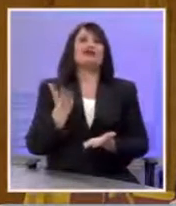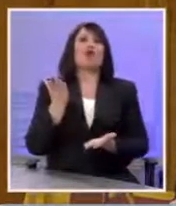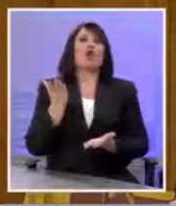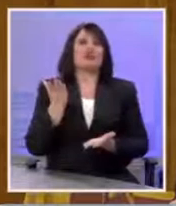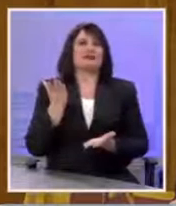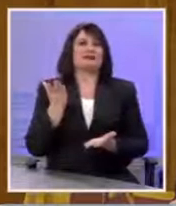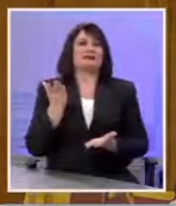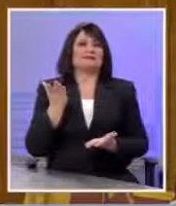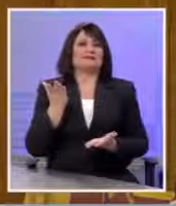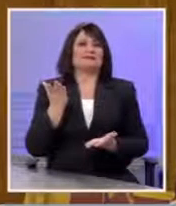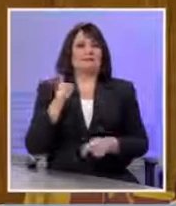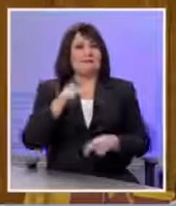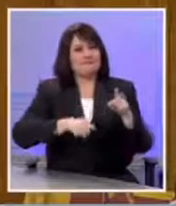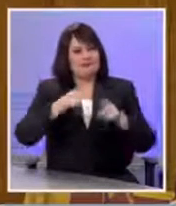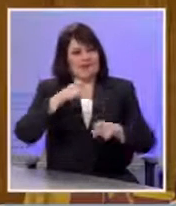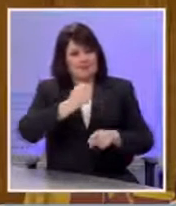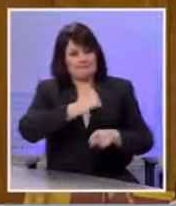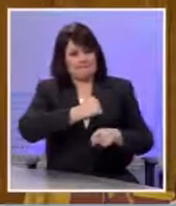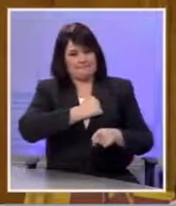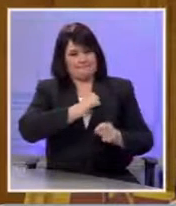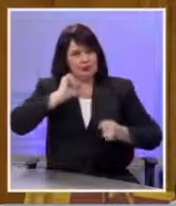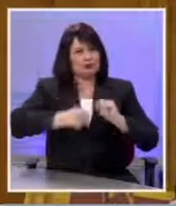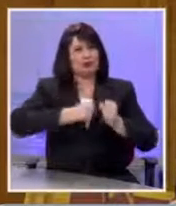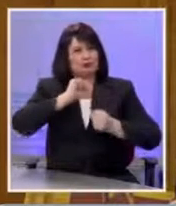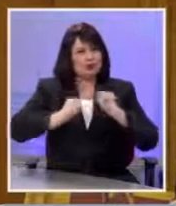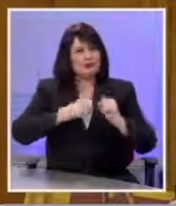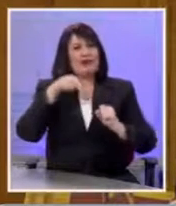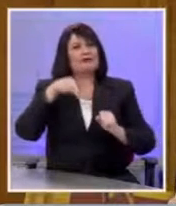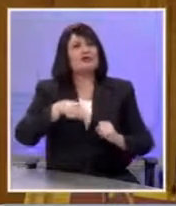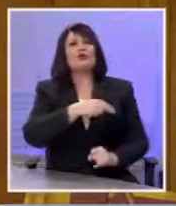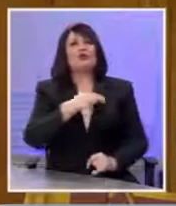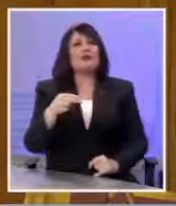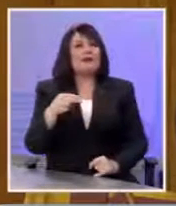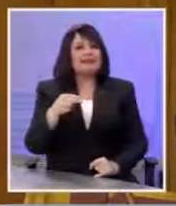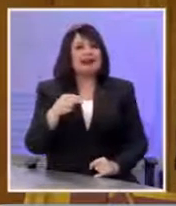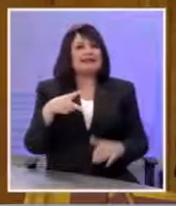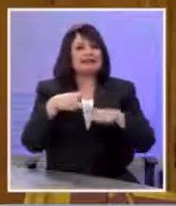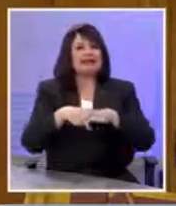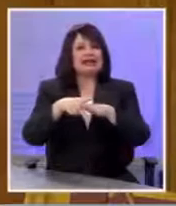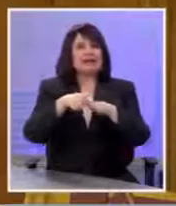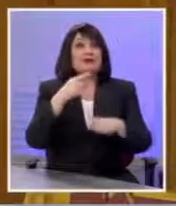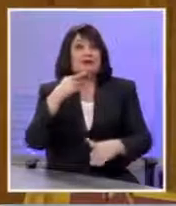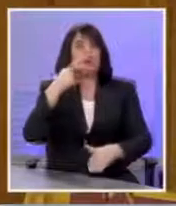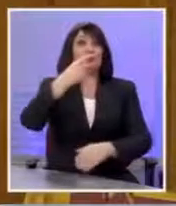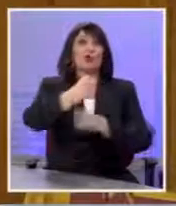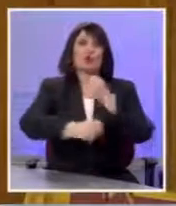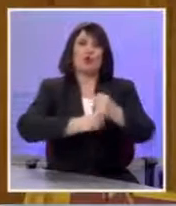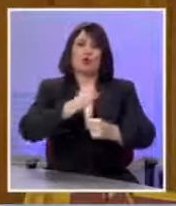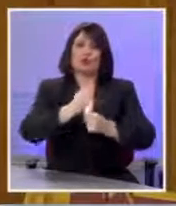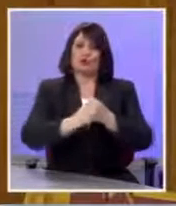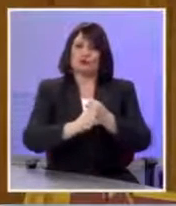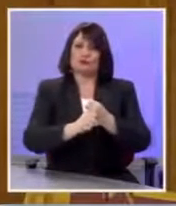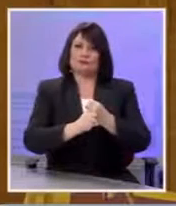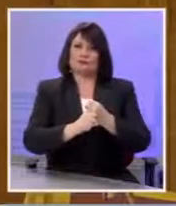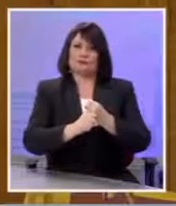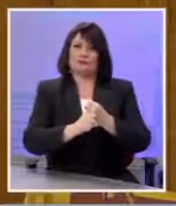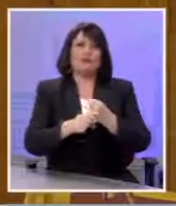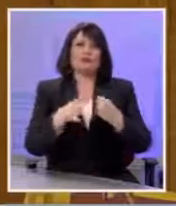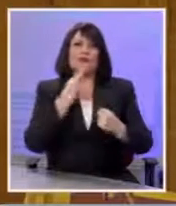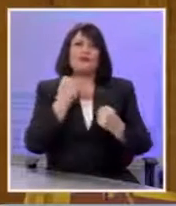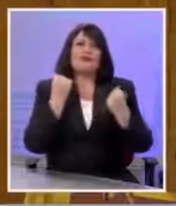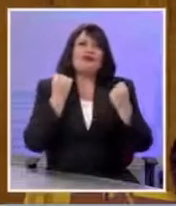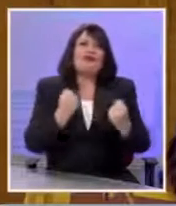Υπήρχαν απόψεις και προσπάθειες καταβλήθηκαν η ανακεφαλοποίηση να γίνει τον επόμενο χρόνο υπό το βάρος